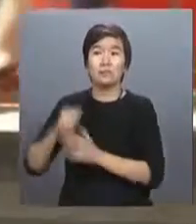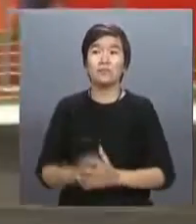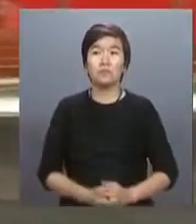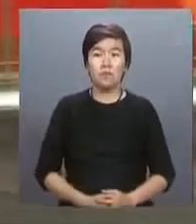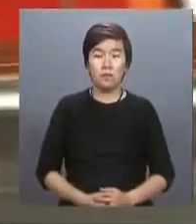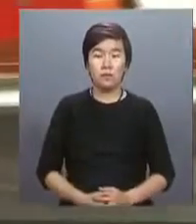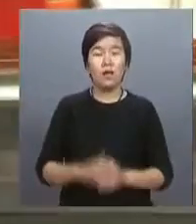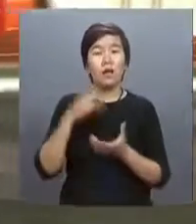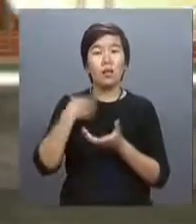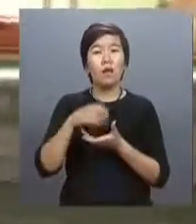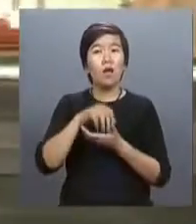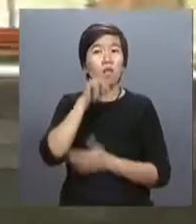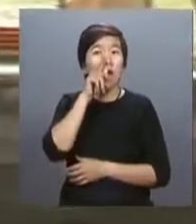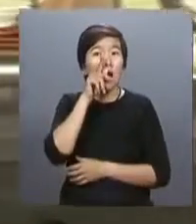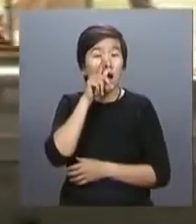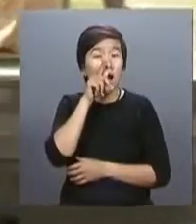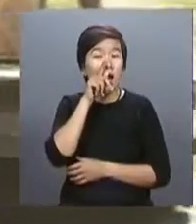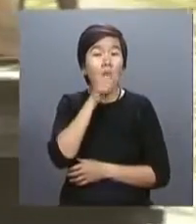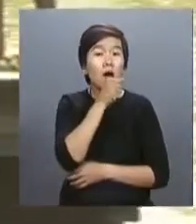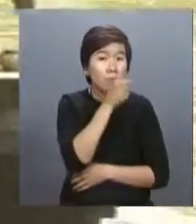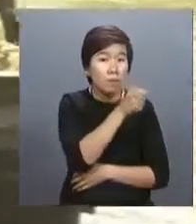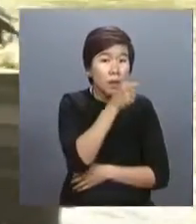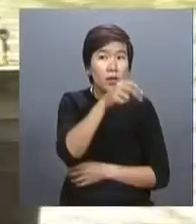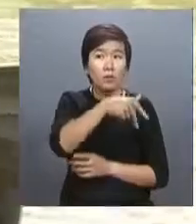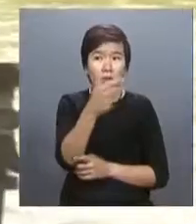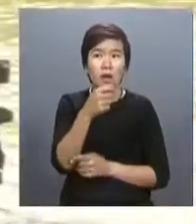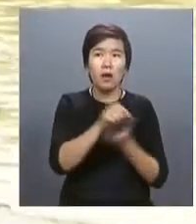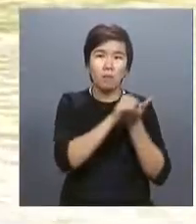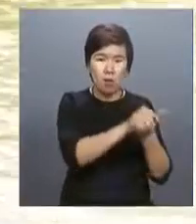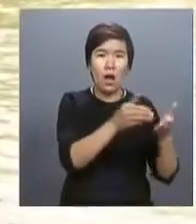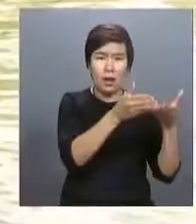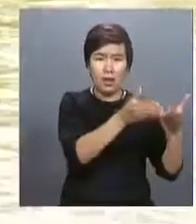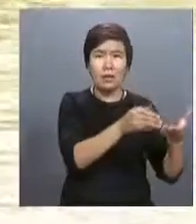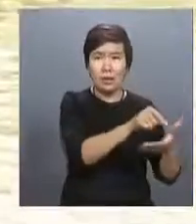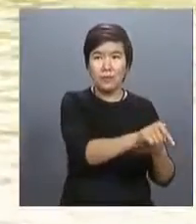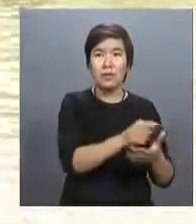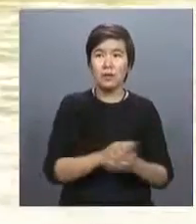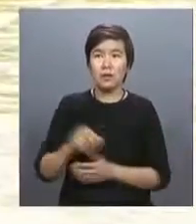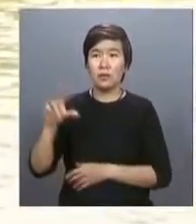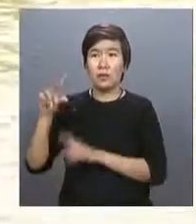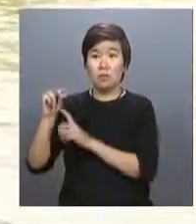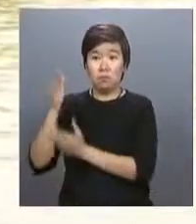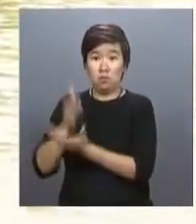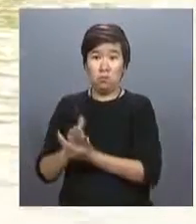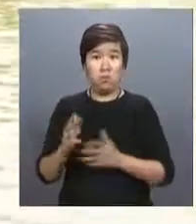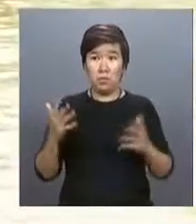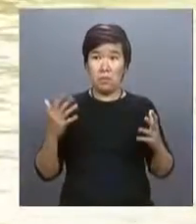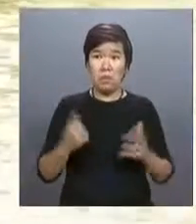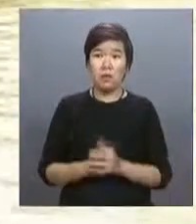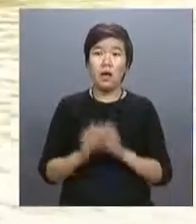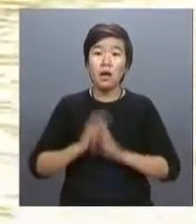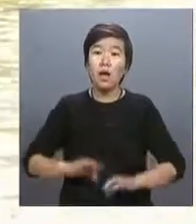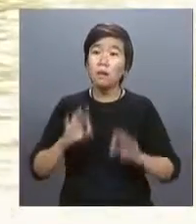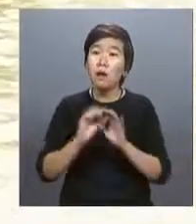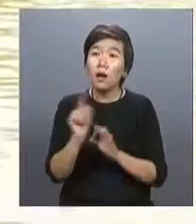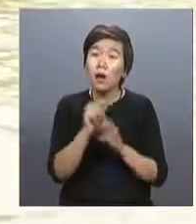างทีมข่าวไทย PBS ว่าจะยังคงเดินเรือให้บริการต่อไปนะคะโดยจะไม่มีการหยุดทั้ง30ลำค่ะแต่ว่าจะมีการเปลี่ยนแปลงข้อมูลโด